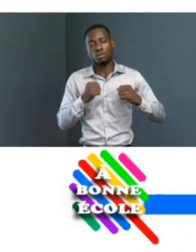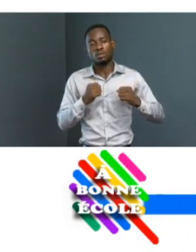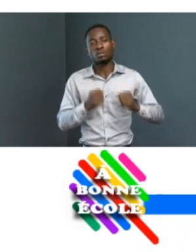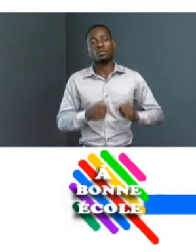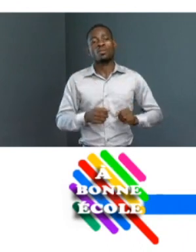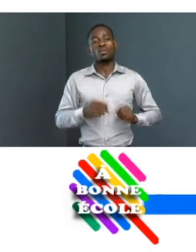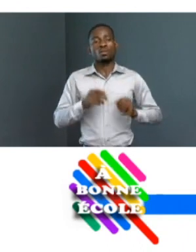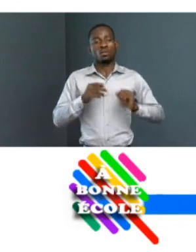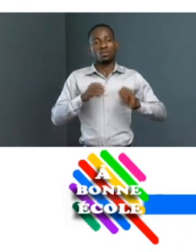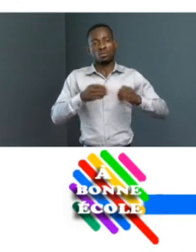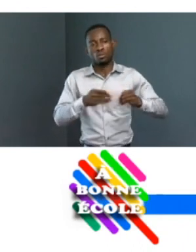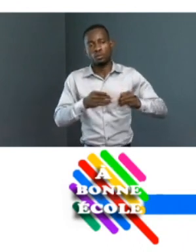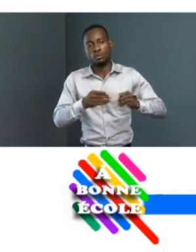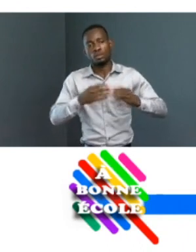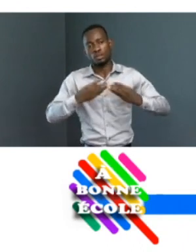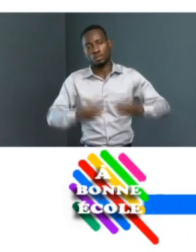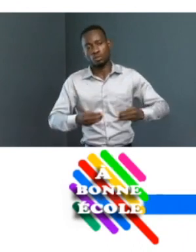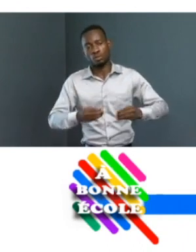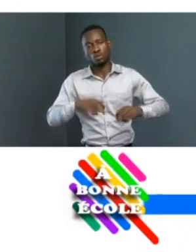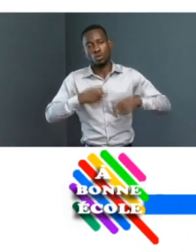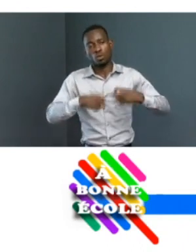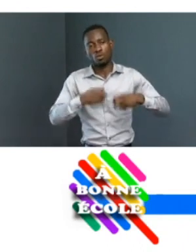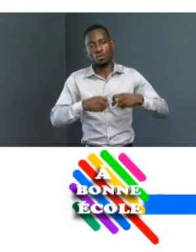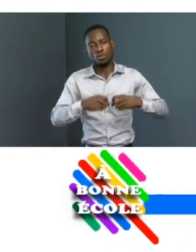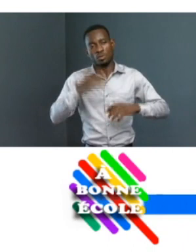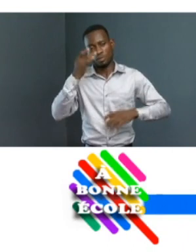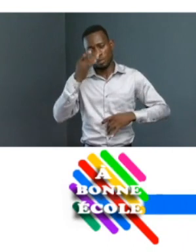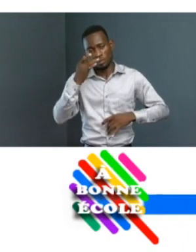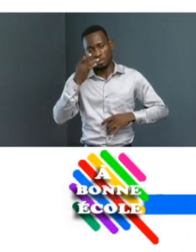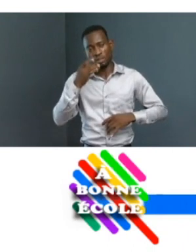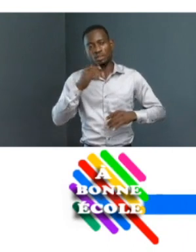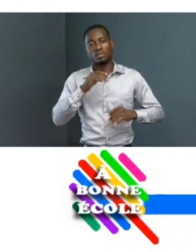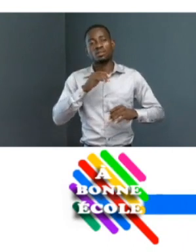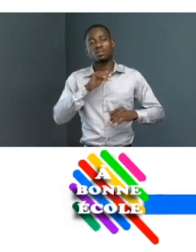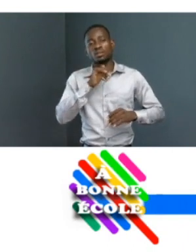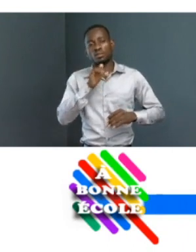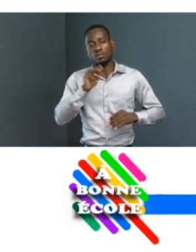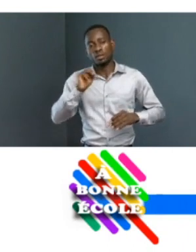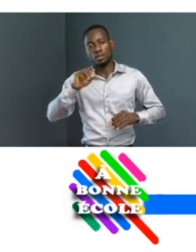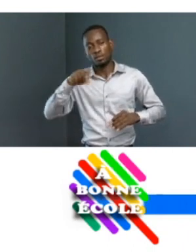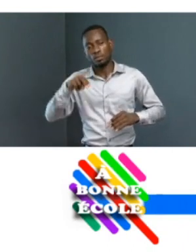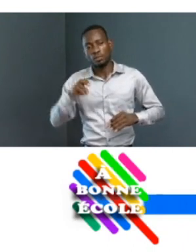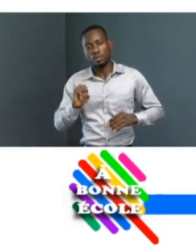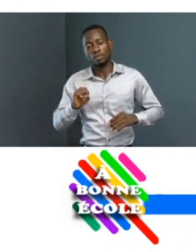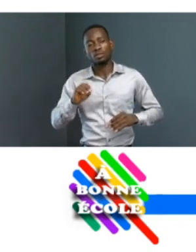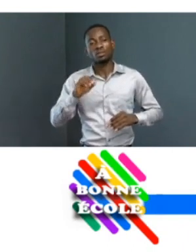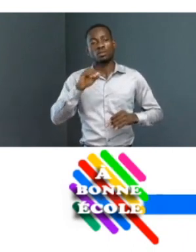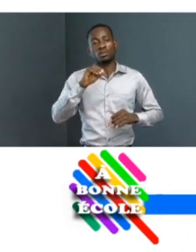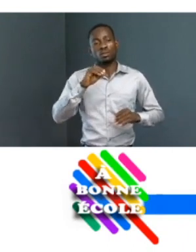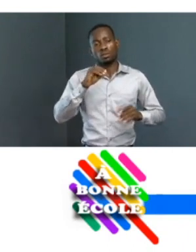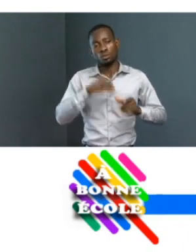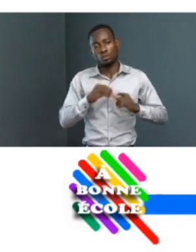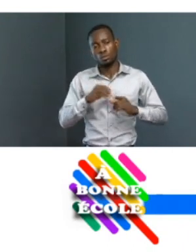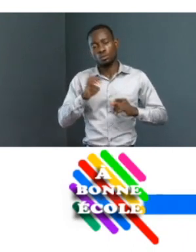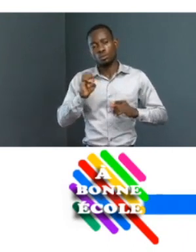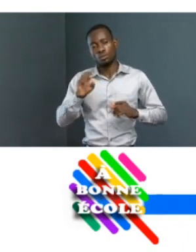Proposer des solutions aux problèmes des maladies par carence ou par excès alimentaire et résoudre les problèmes de